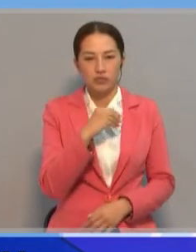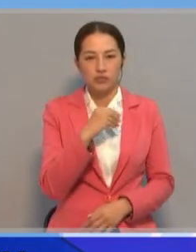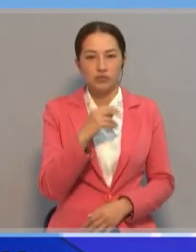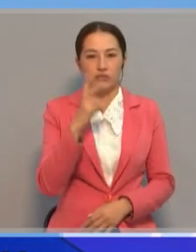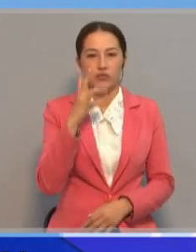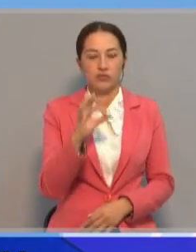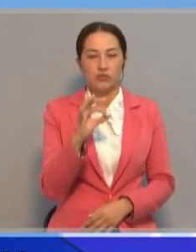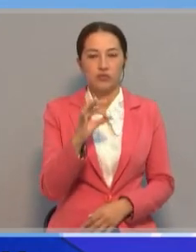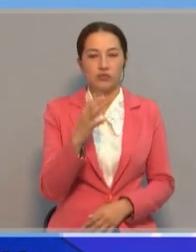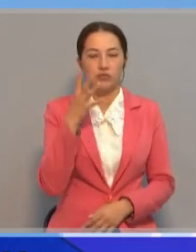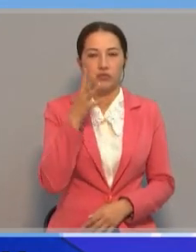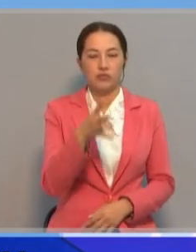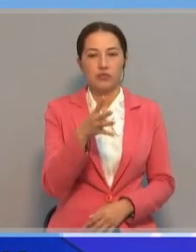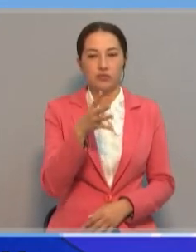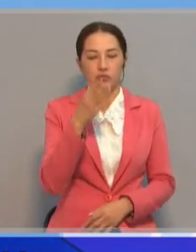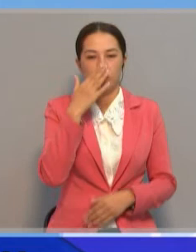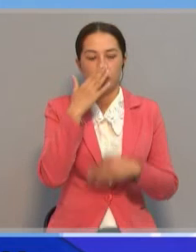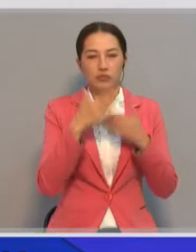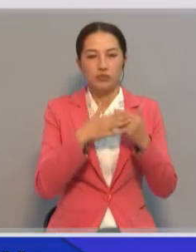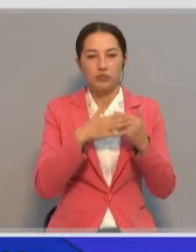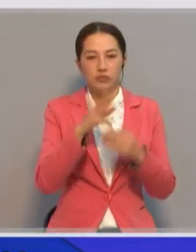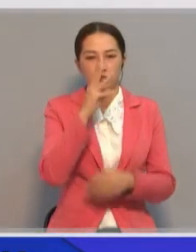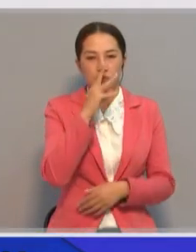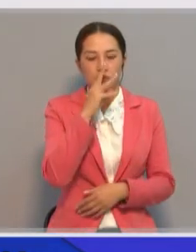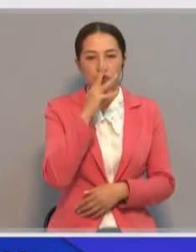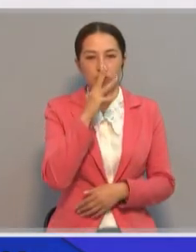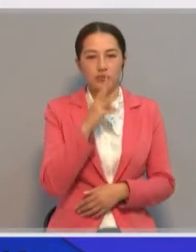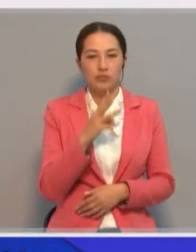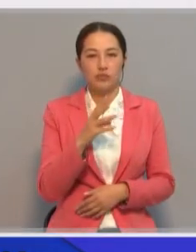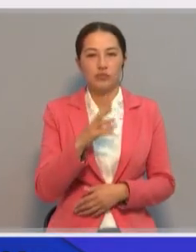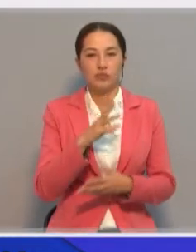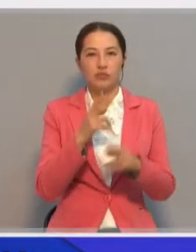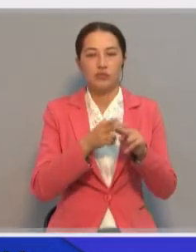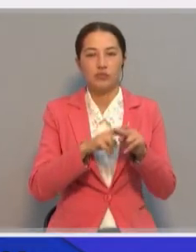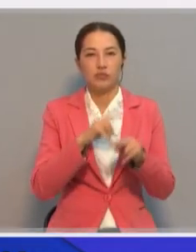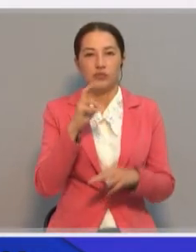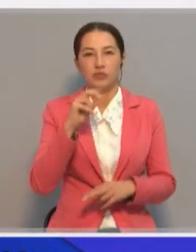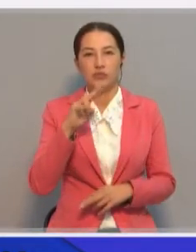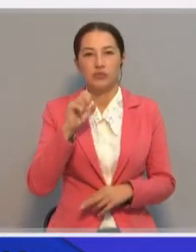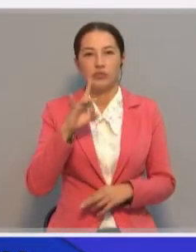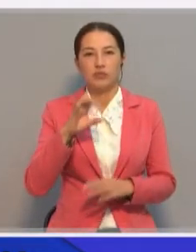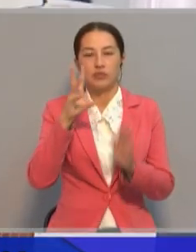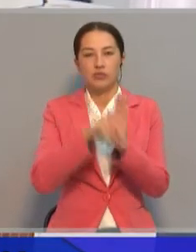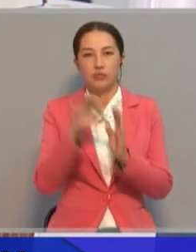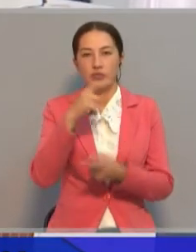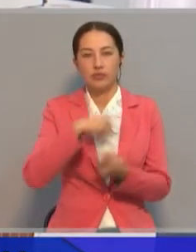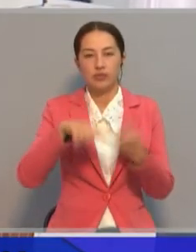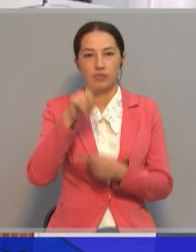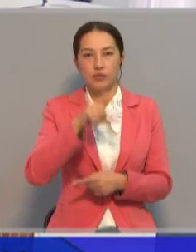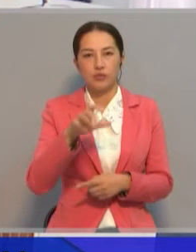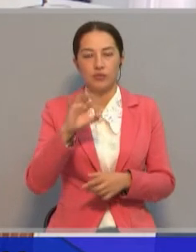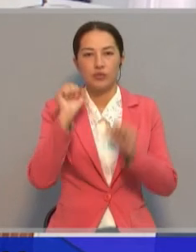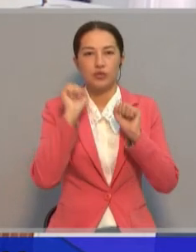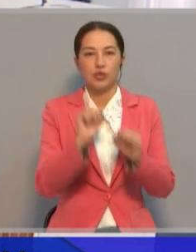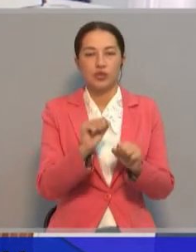Бірақ бұл көрсеткіш 4000 айлық есептік көрсеткіштен аспауы тиіс. Қазіргі таңда департамент тарапынан бизнес пен инвесторларды қорғау